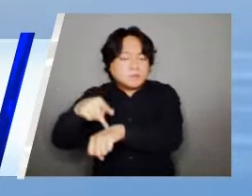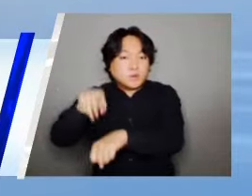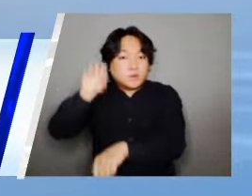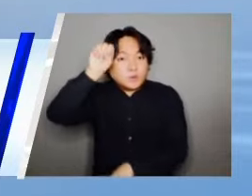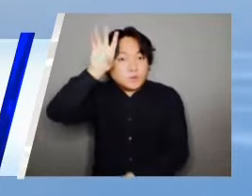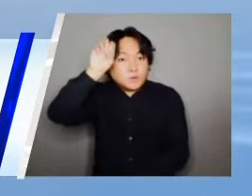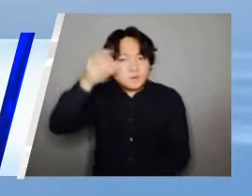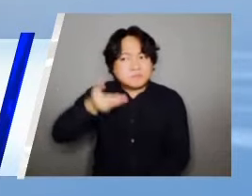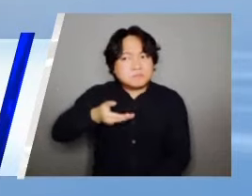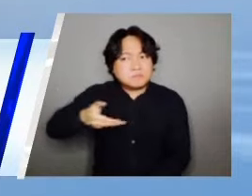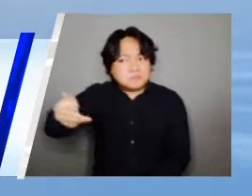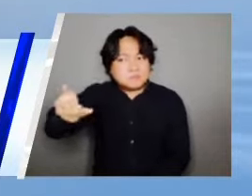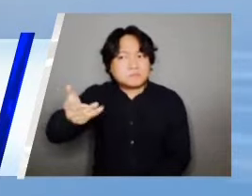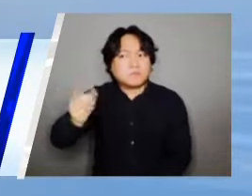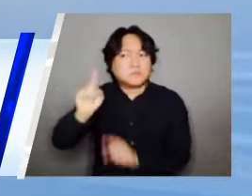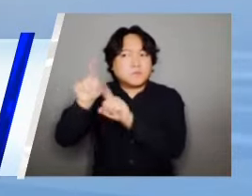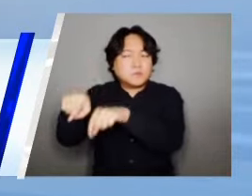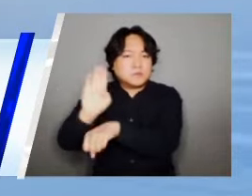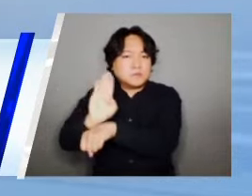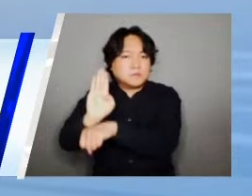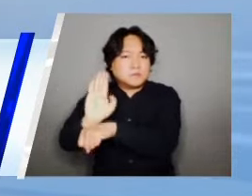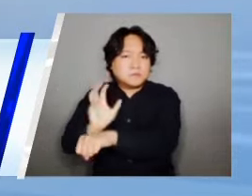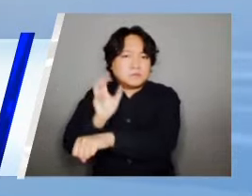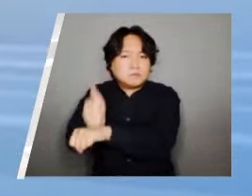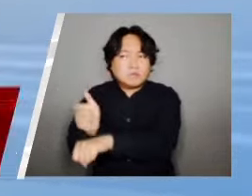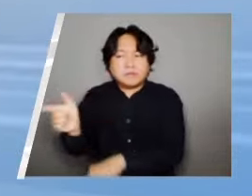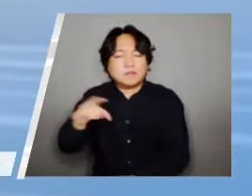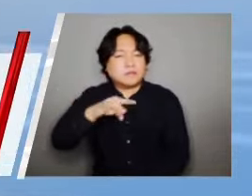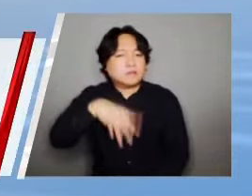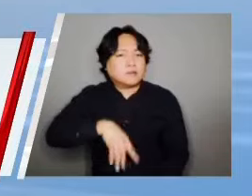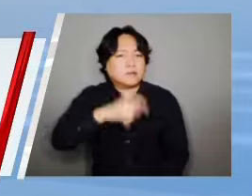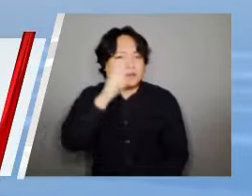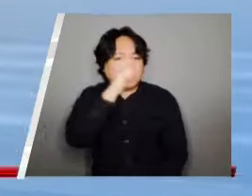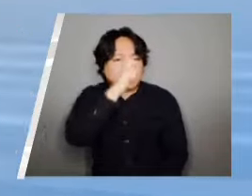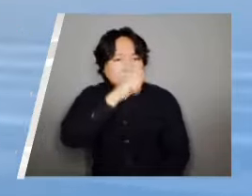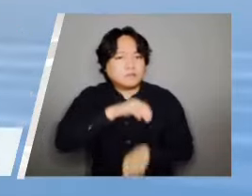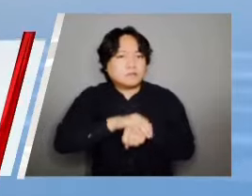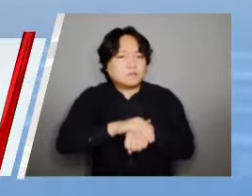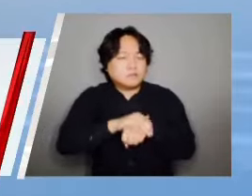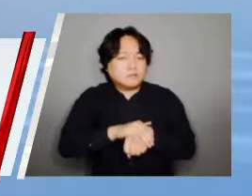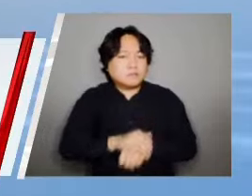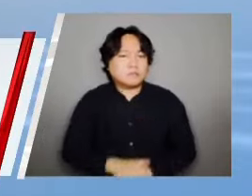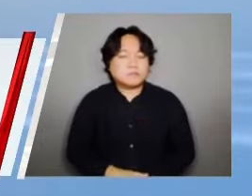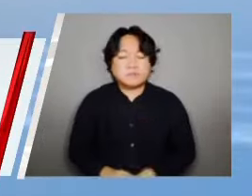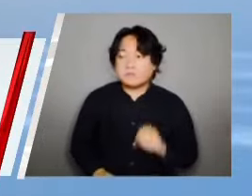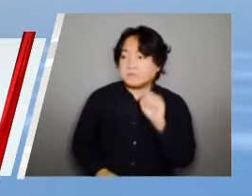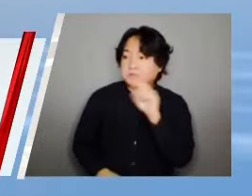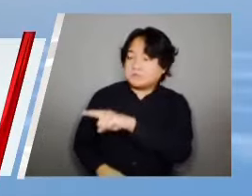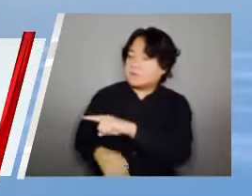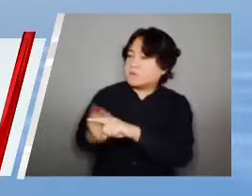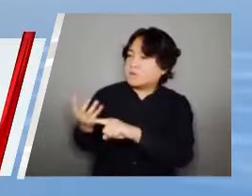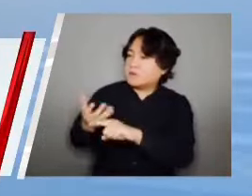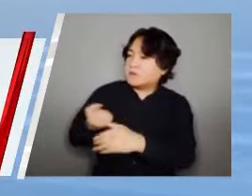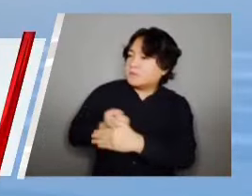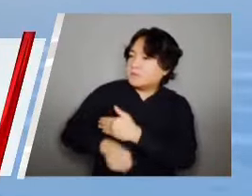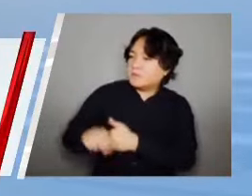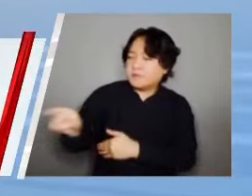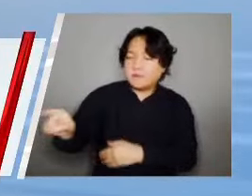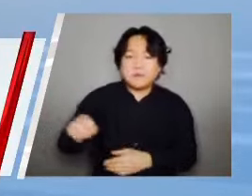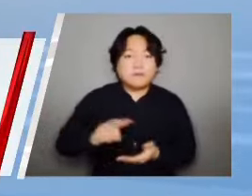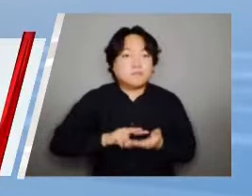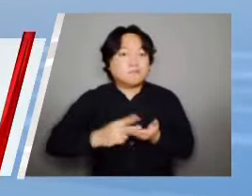magtagalog o engl Saan kayo pinanganak I was born in China in